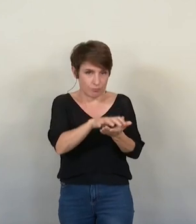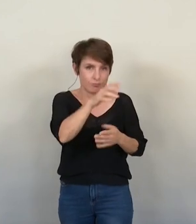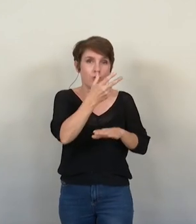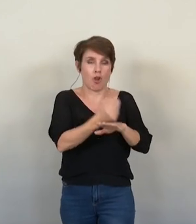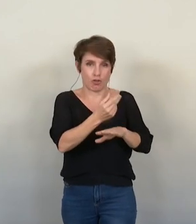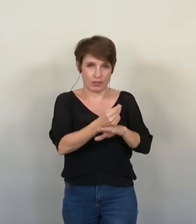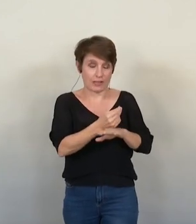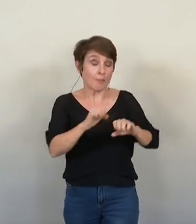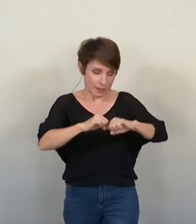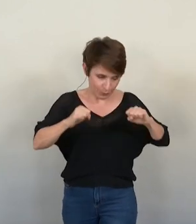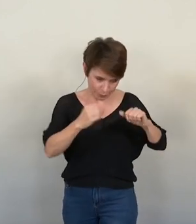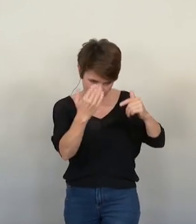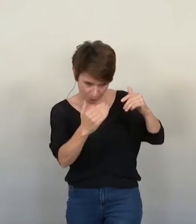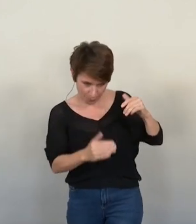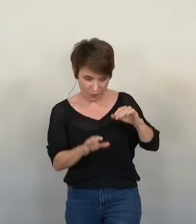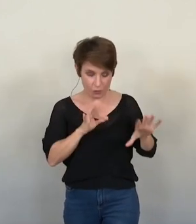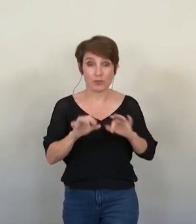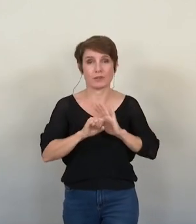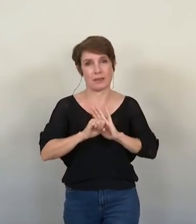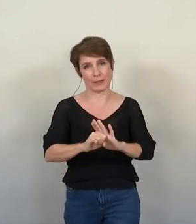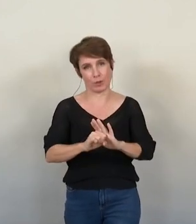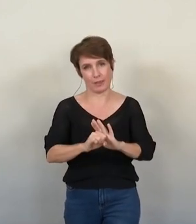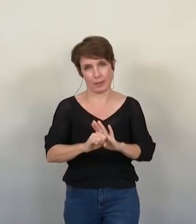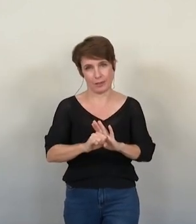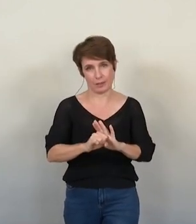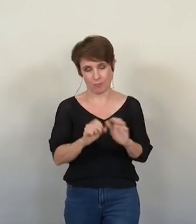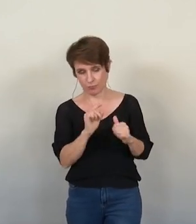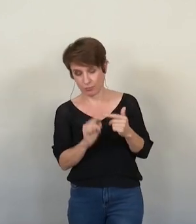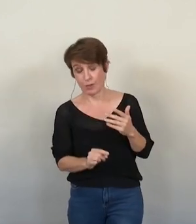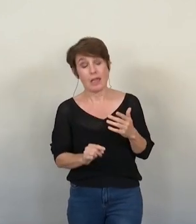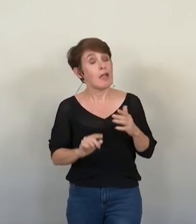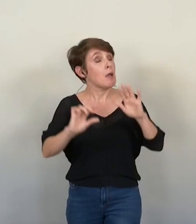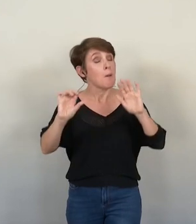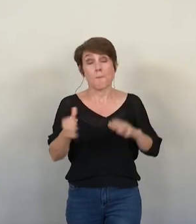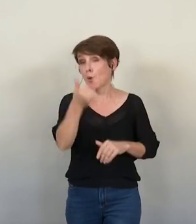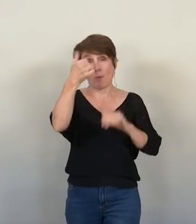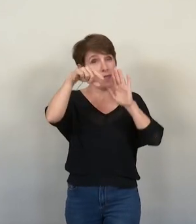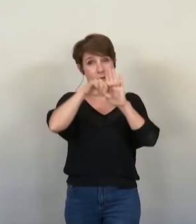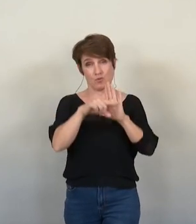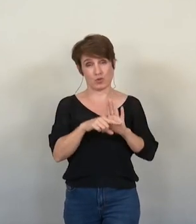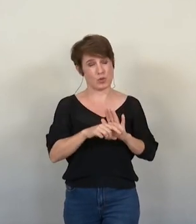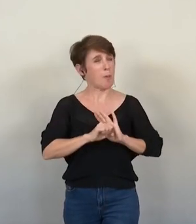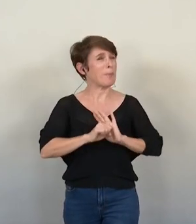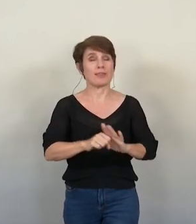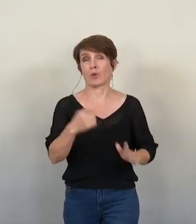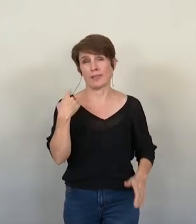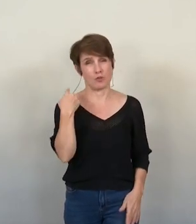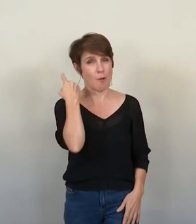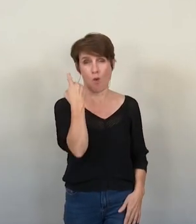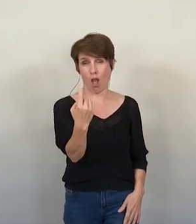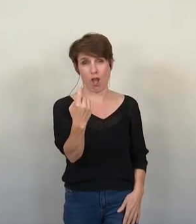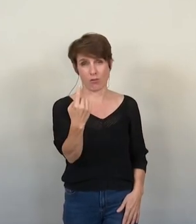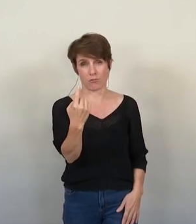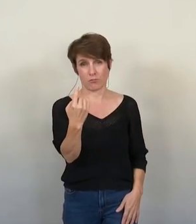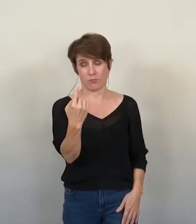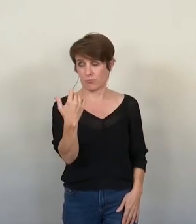mis des priorités et la mesure qui la mesure principale la première mesure de la priorité numéro 1 à l'issue